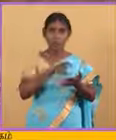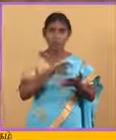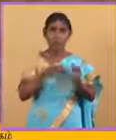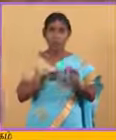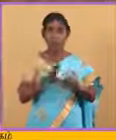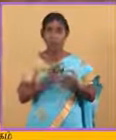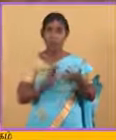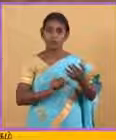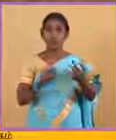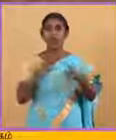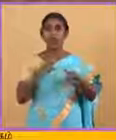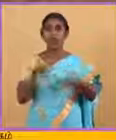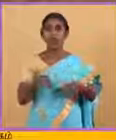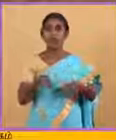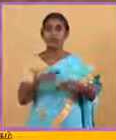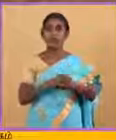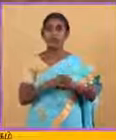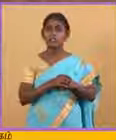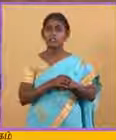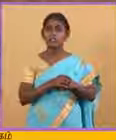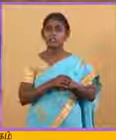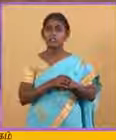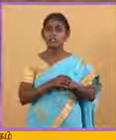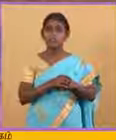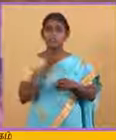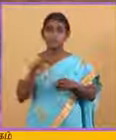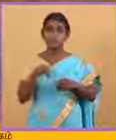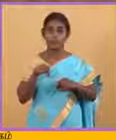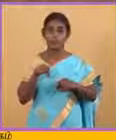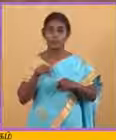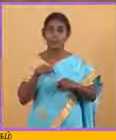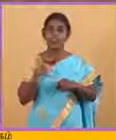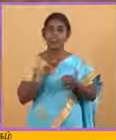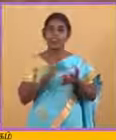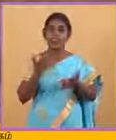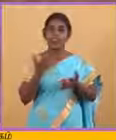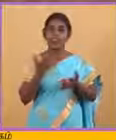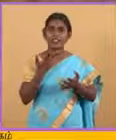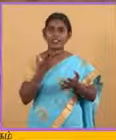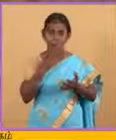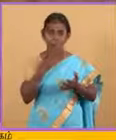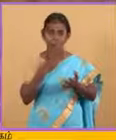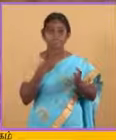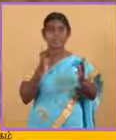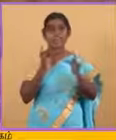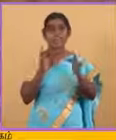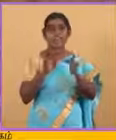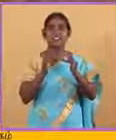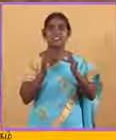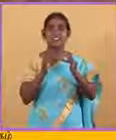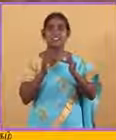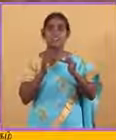ஆனால் இப்போ பாருங்கள், நமக்கு இந்த மாதிரி ஒரு போட்டியை நமக்கு கொடுத்தாங்கன்னா நம்ம உடனே எங்கே போகிறோம், இணையத்துக்குள்ளே தான் போகிறோம். கணினி